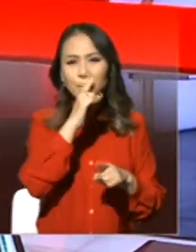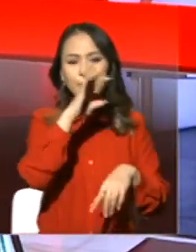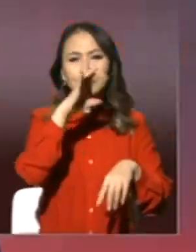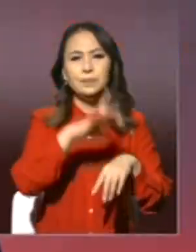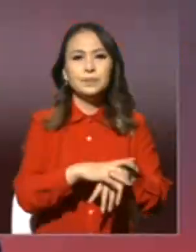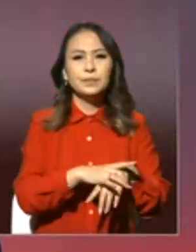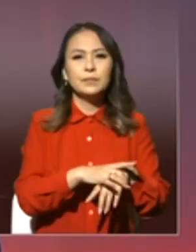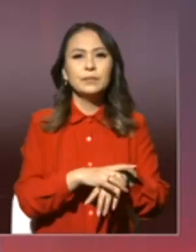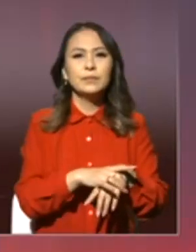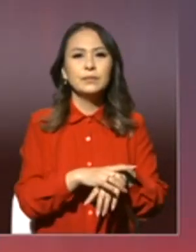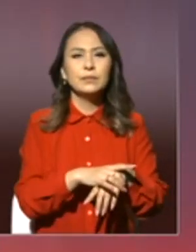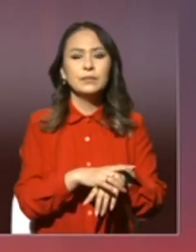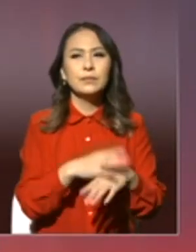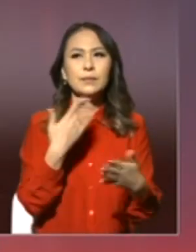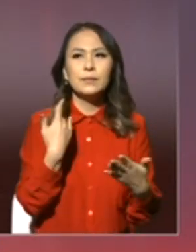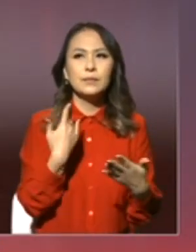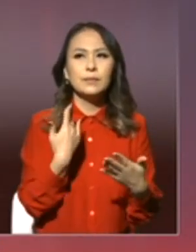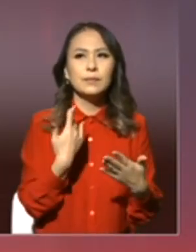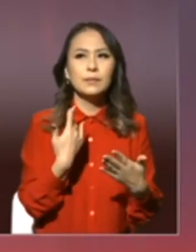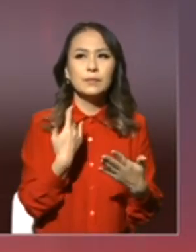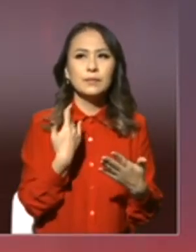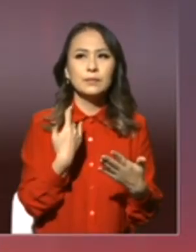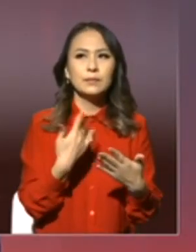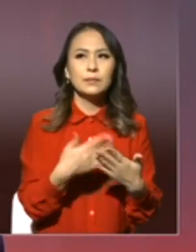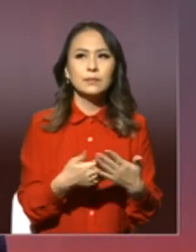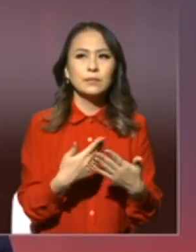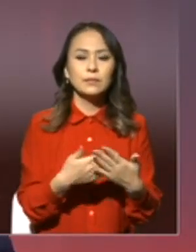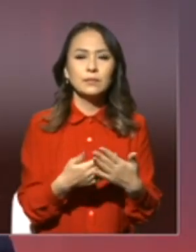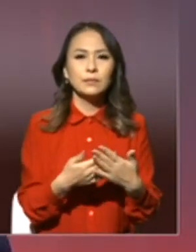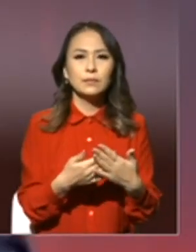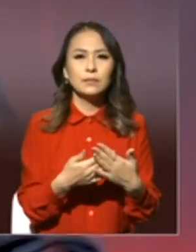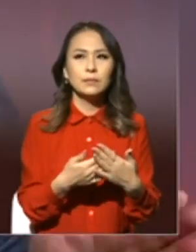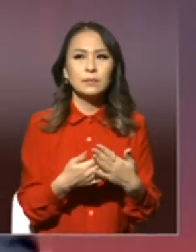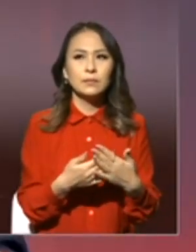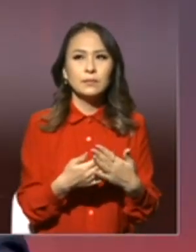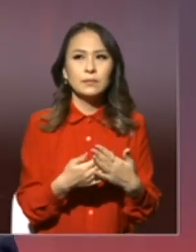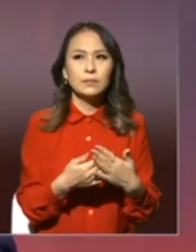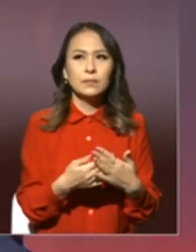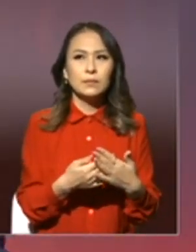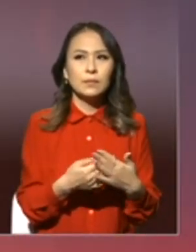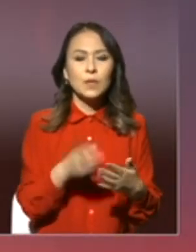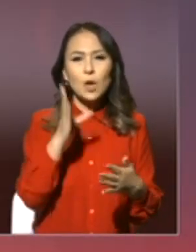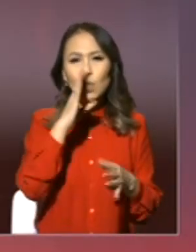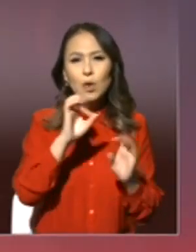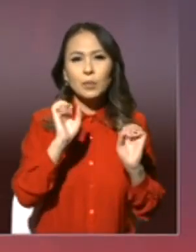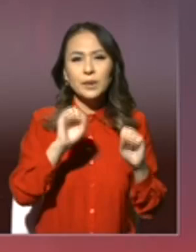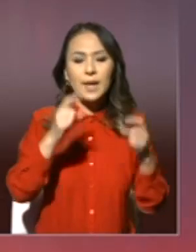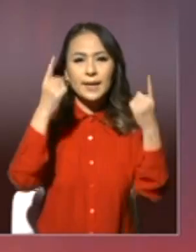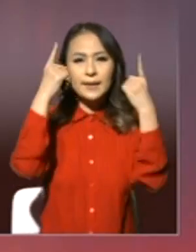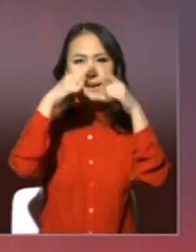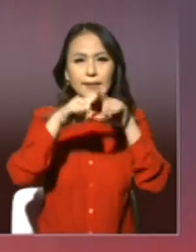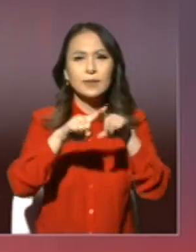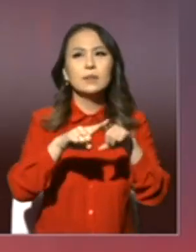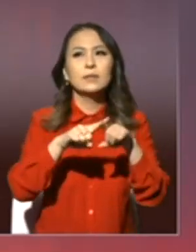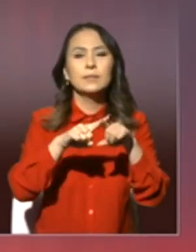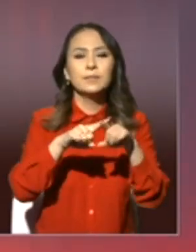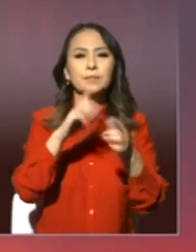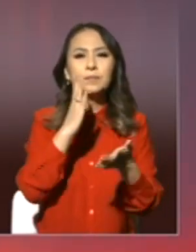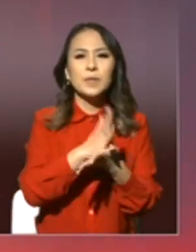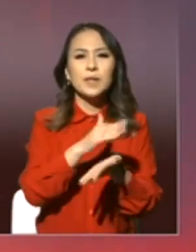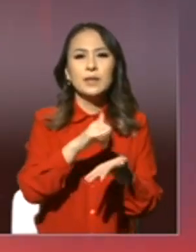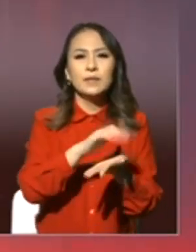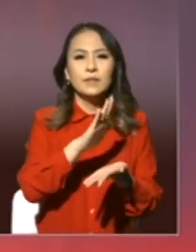факторлар әсер етеді. Яғни жаңағы мүмкіндігі техникалық жағдайы қоймасы бар